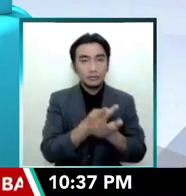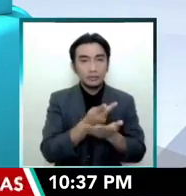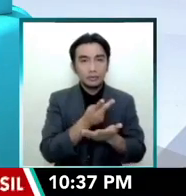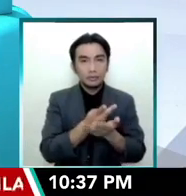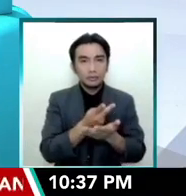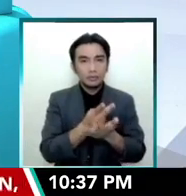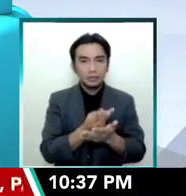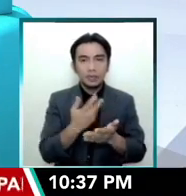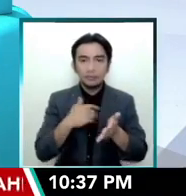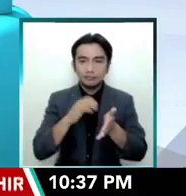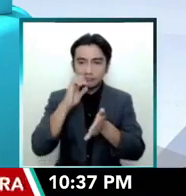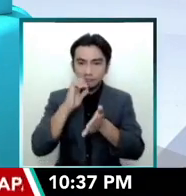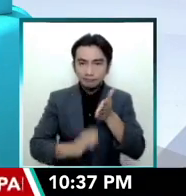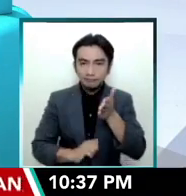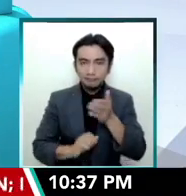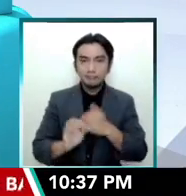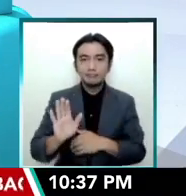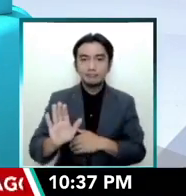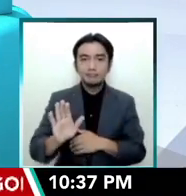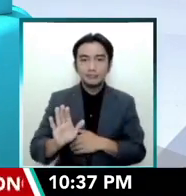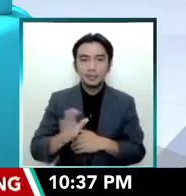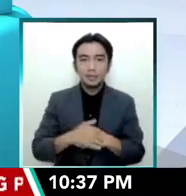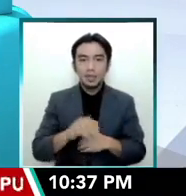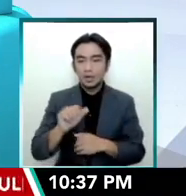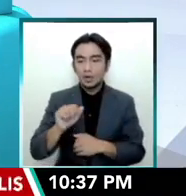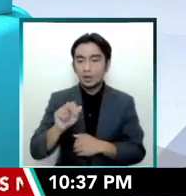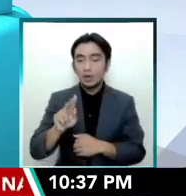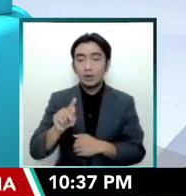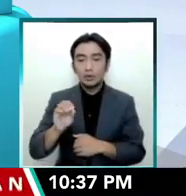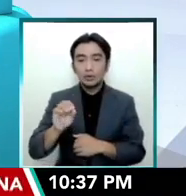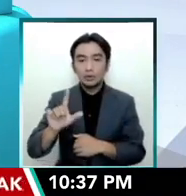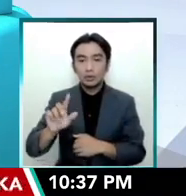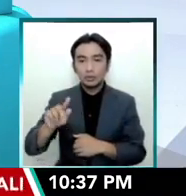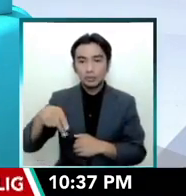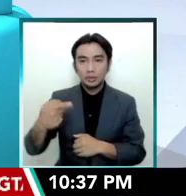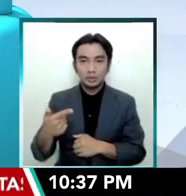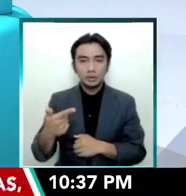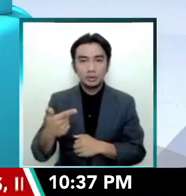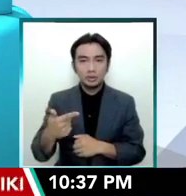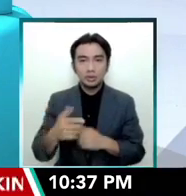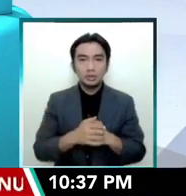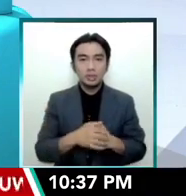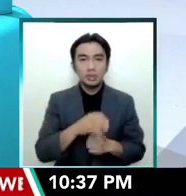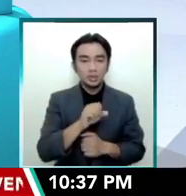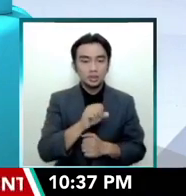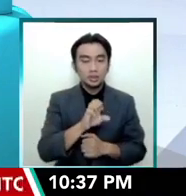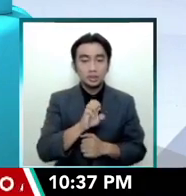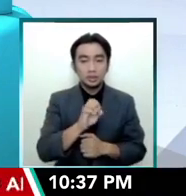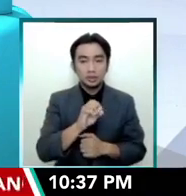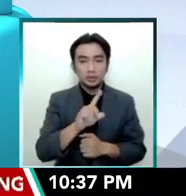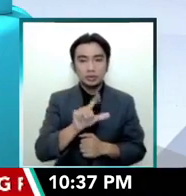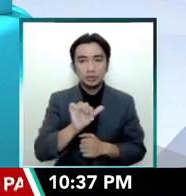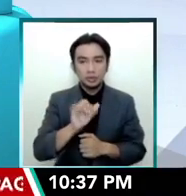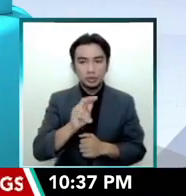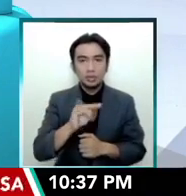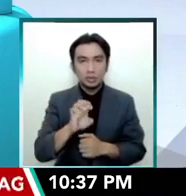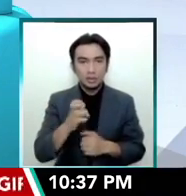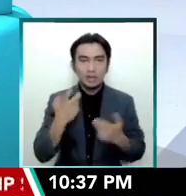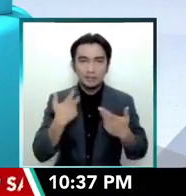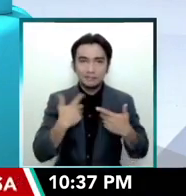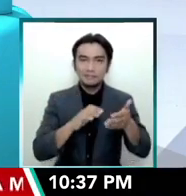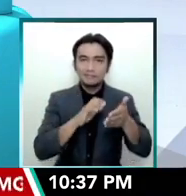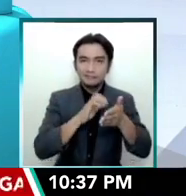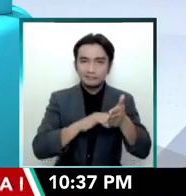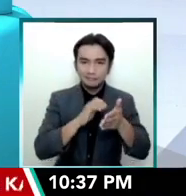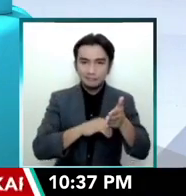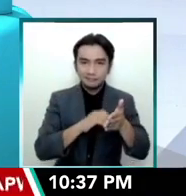presyo ng kanilang auto LPG, habang ang Solane 9 pesos and 18 centavos ang bawas presyo sa kada